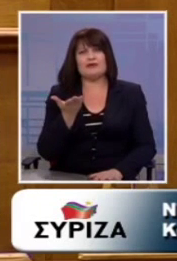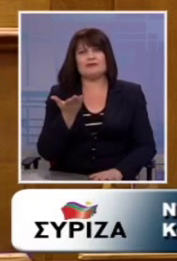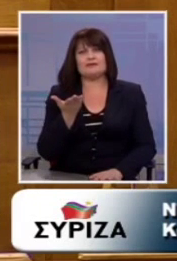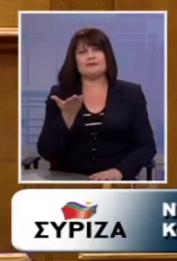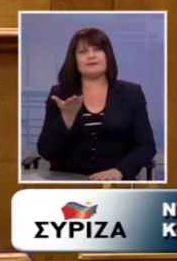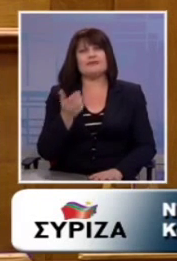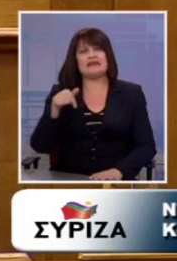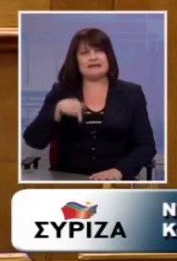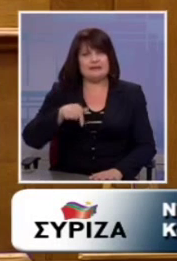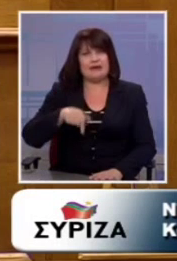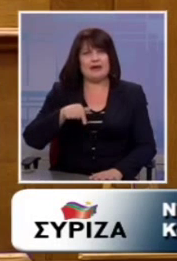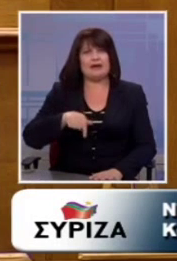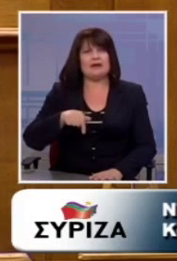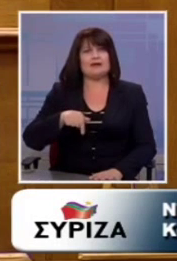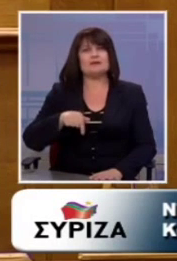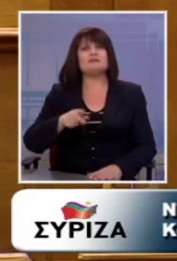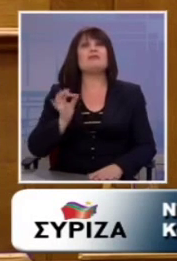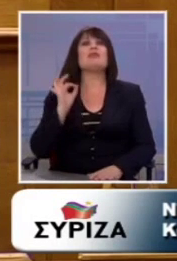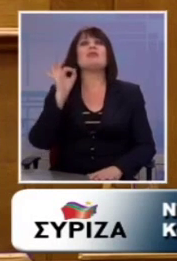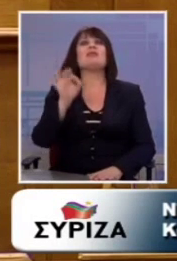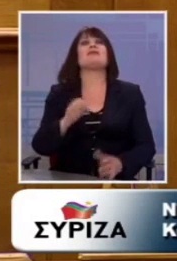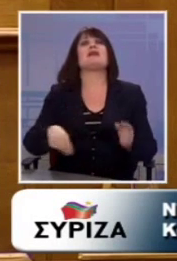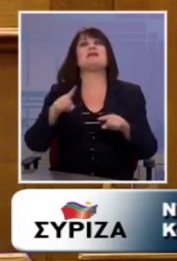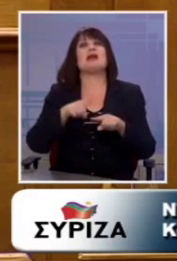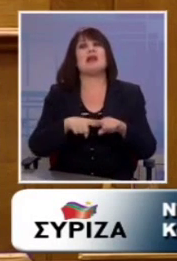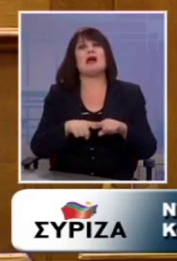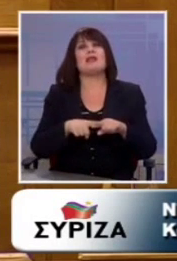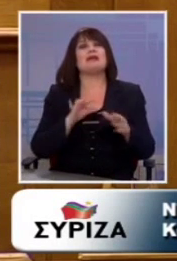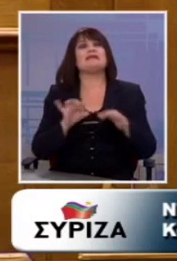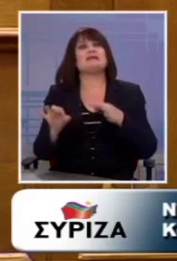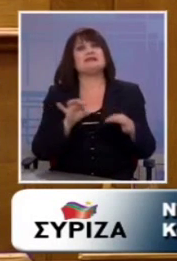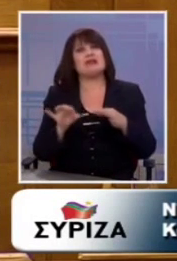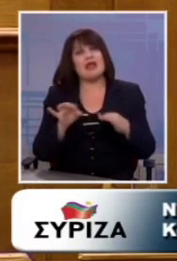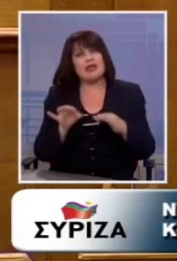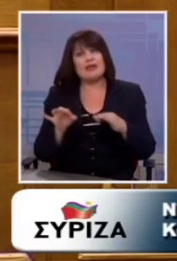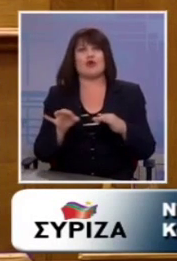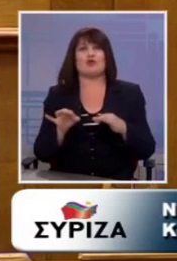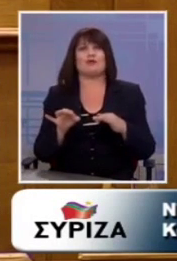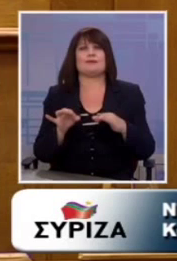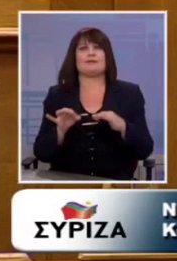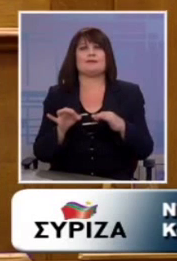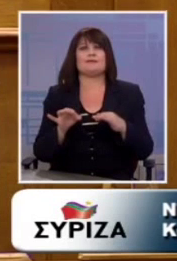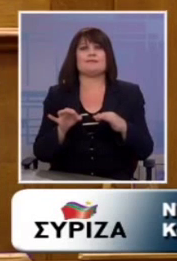Δεν πιστεύουμε ότι σήμερα θα οδηγηθεί η χώρα σε ένα σχέδιο,